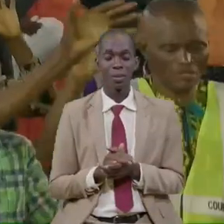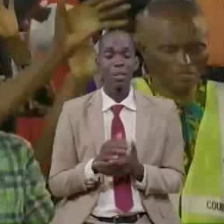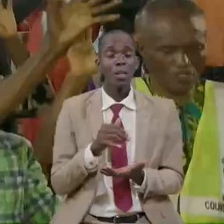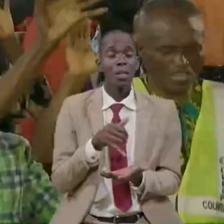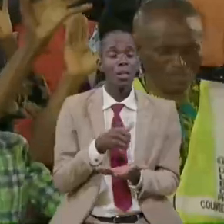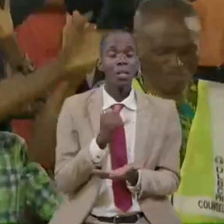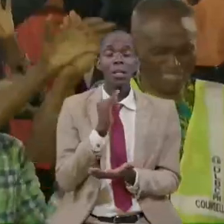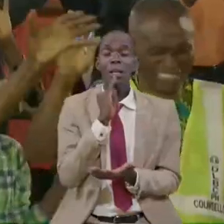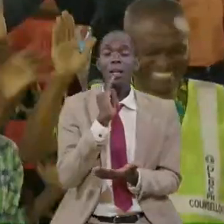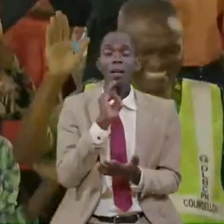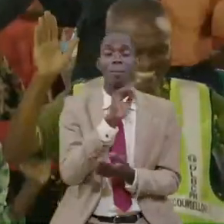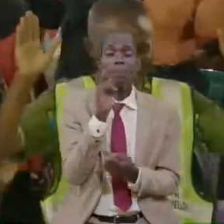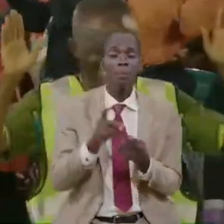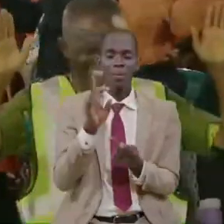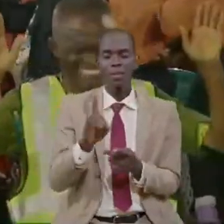c'est fait.